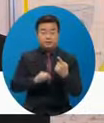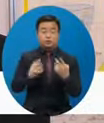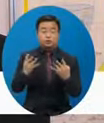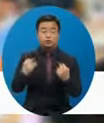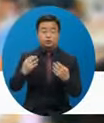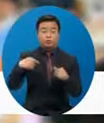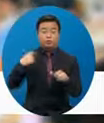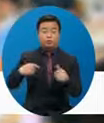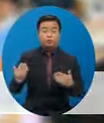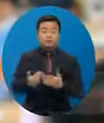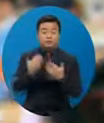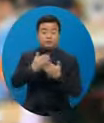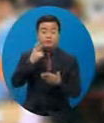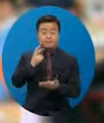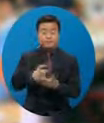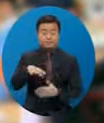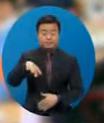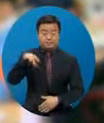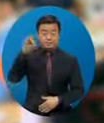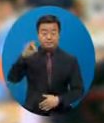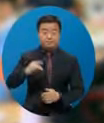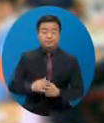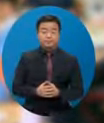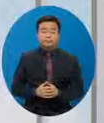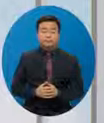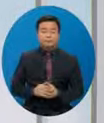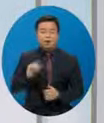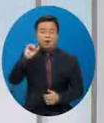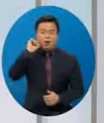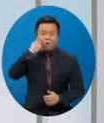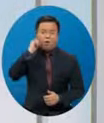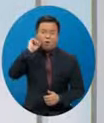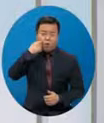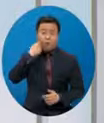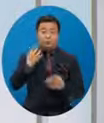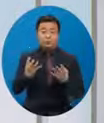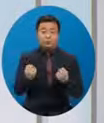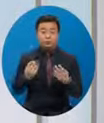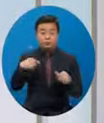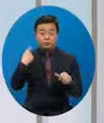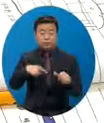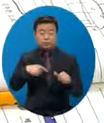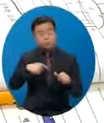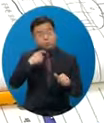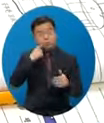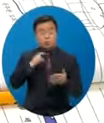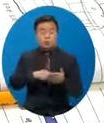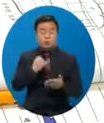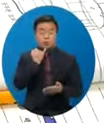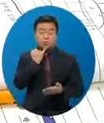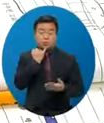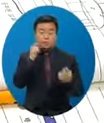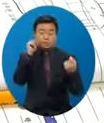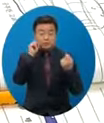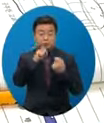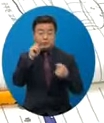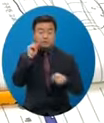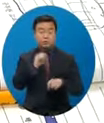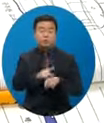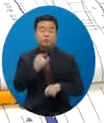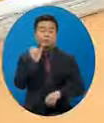거의 최초로. 어렵기만 했던 수학에 대한 접근성이 높아지는 등 일부 효과가 없었던 것은